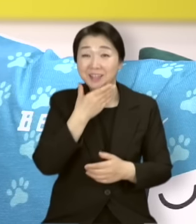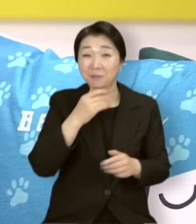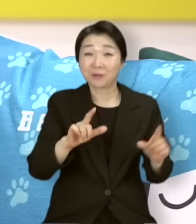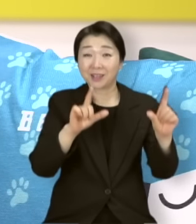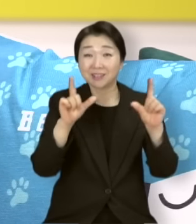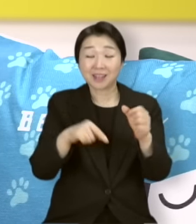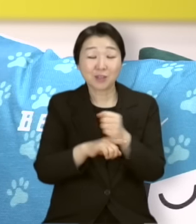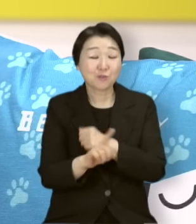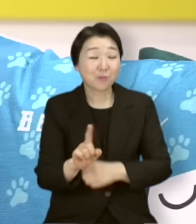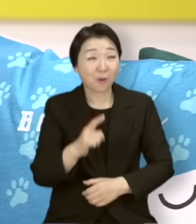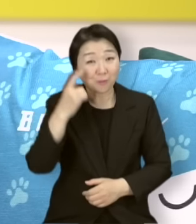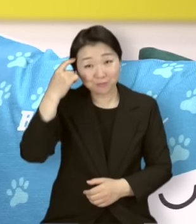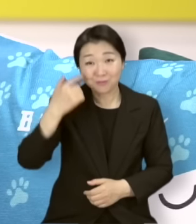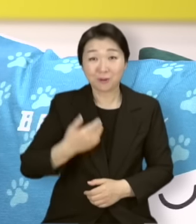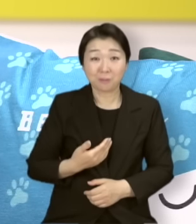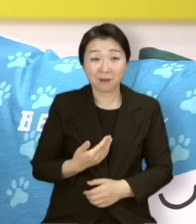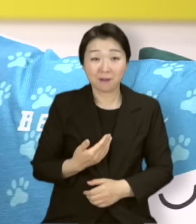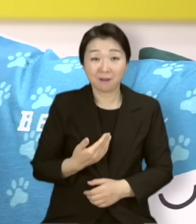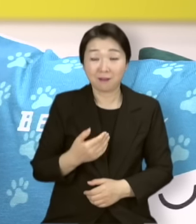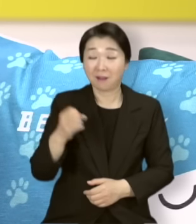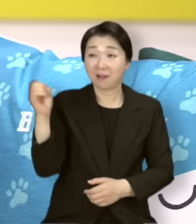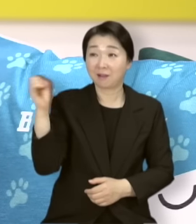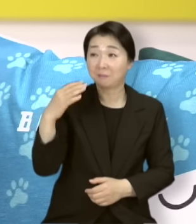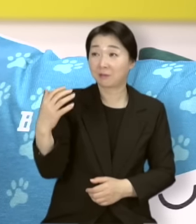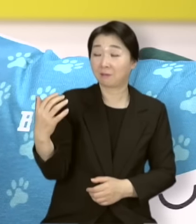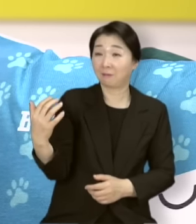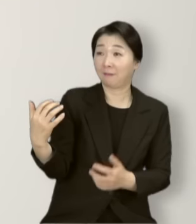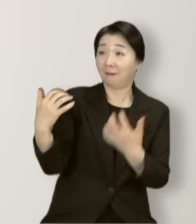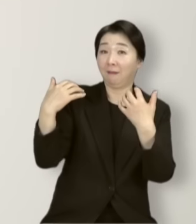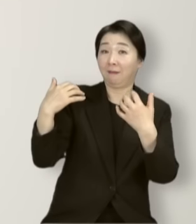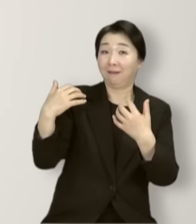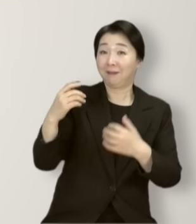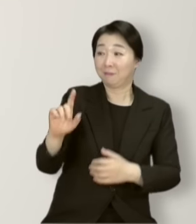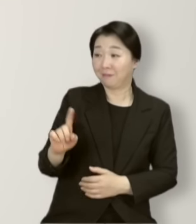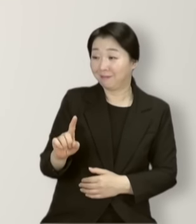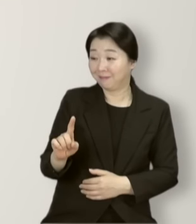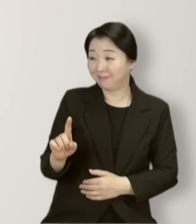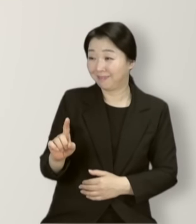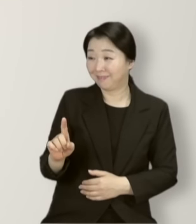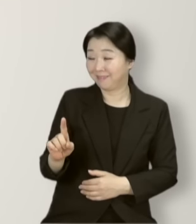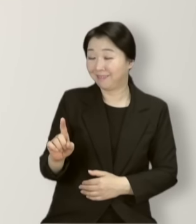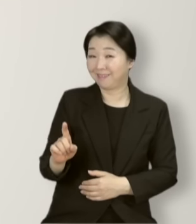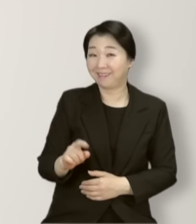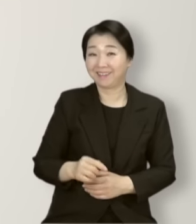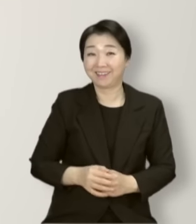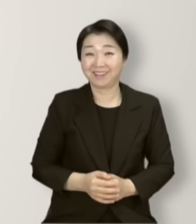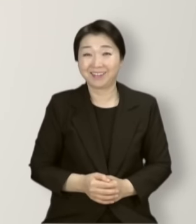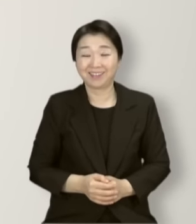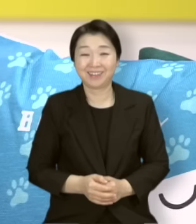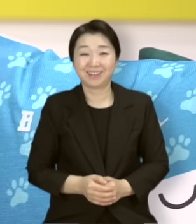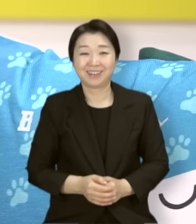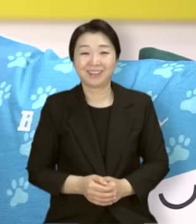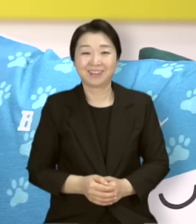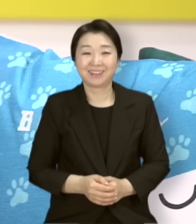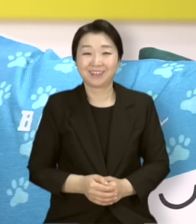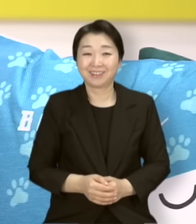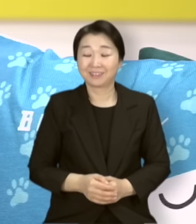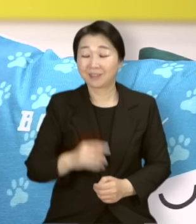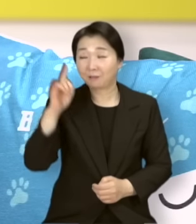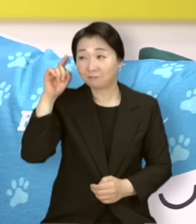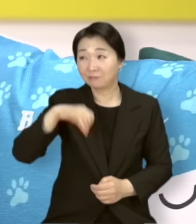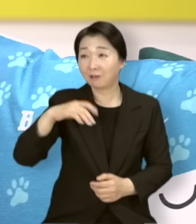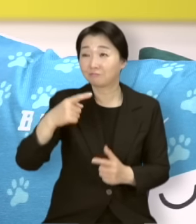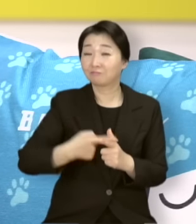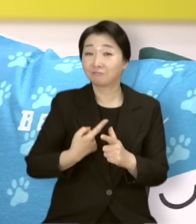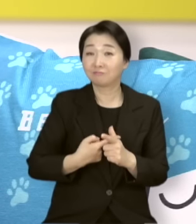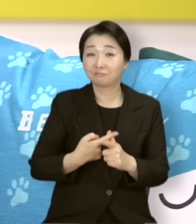네. 이유가 뭡니까? 하고 갑자기 공격을 했어요. 네. 뼈 있는 말이니까. 그러니까요. 네. 그러니까 제가 그냥 아무 생각